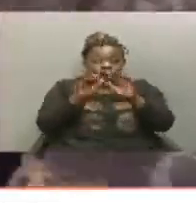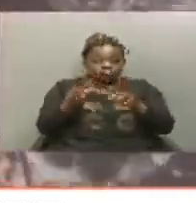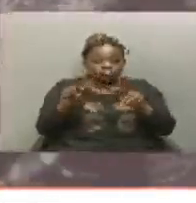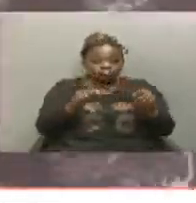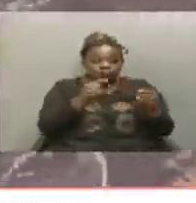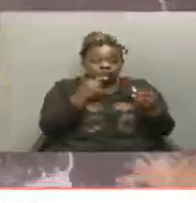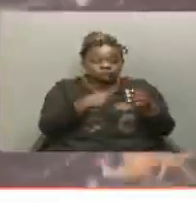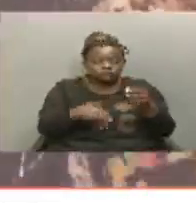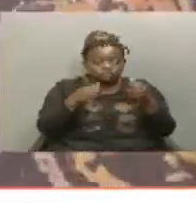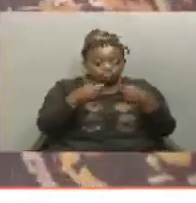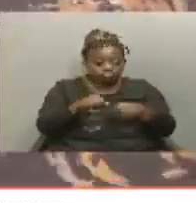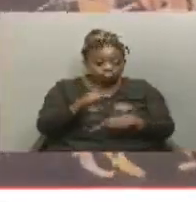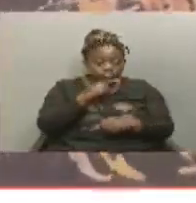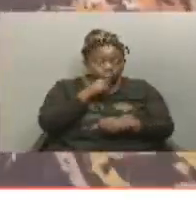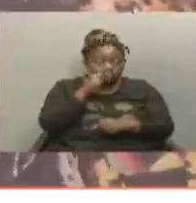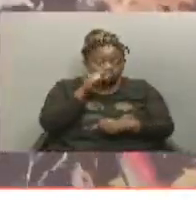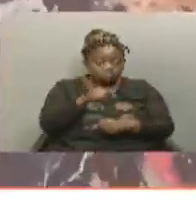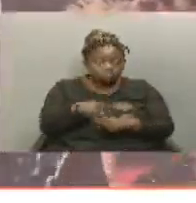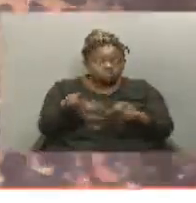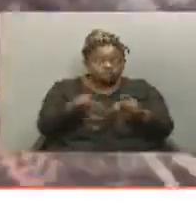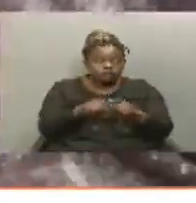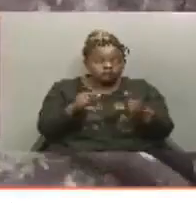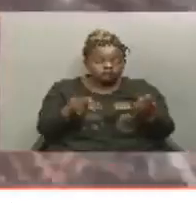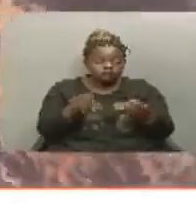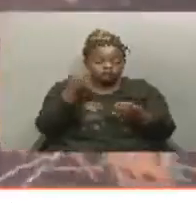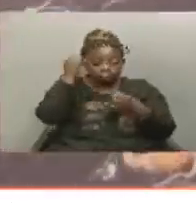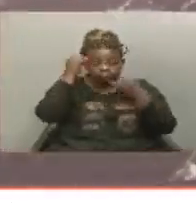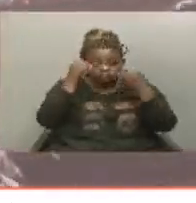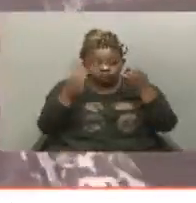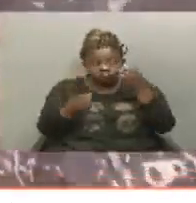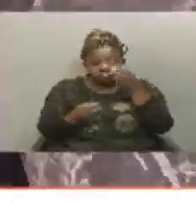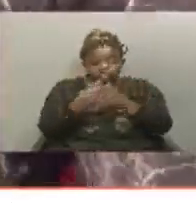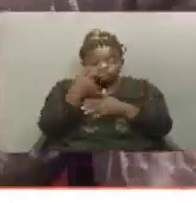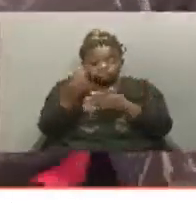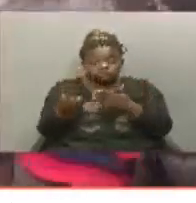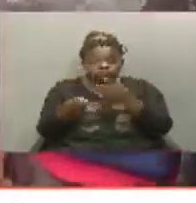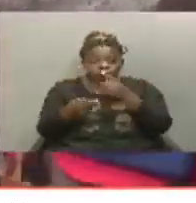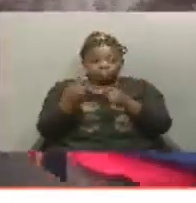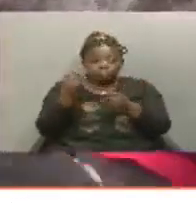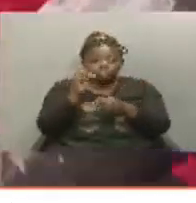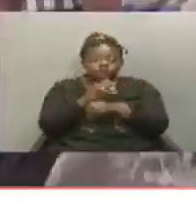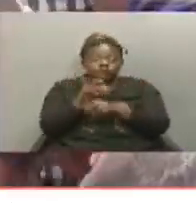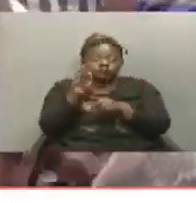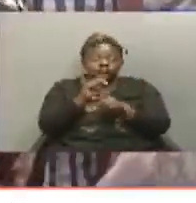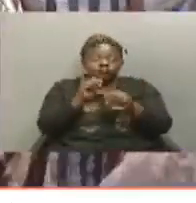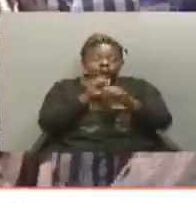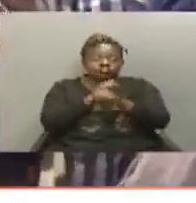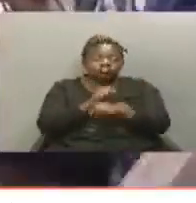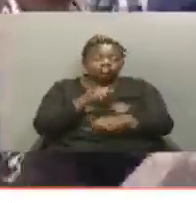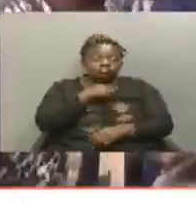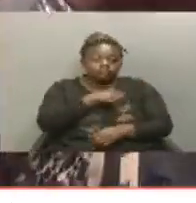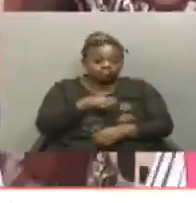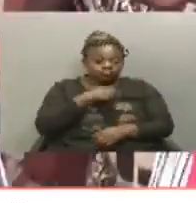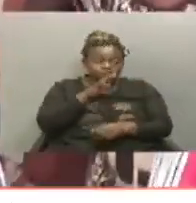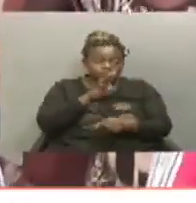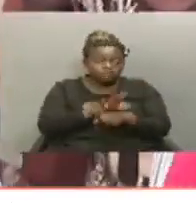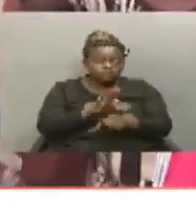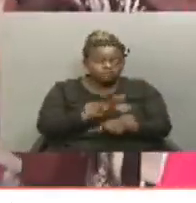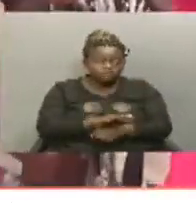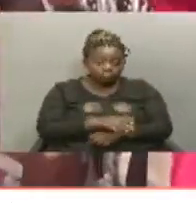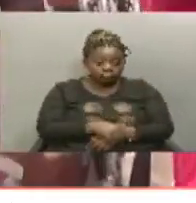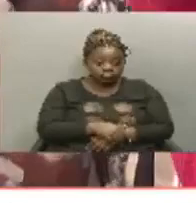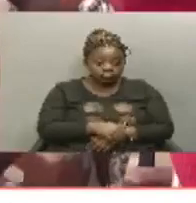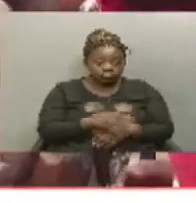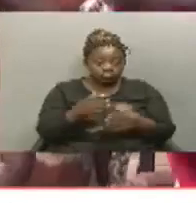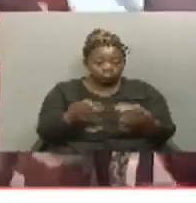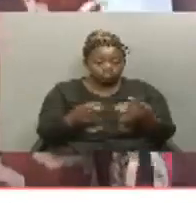bavumirira ekikolwa kya Ssemwanga kyokka ne bakubaga n'empawa ku kivuddeko ettemo ne bakubiriza abantu okwewala obusungu obwettumbiizi. Kati yejje